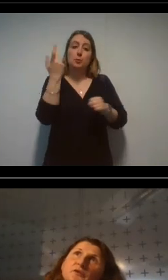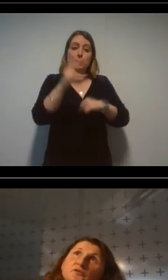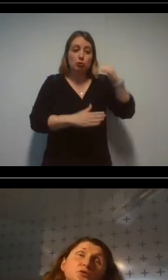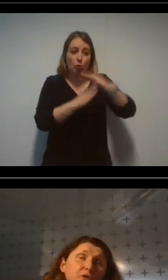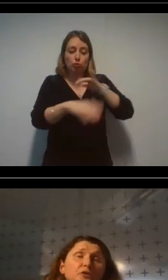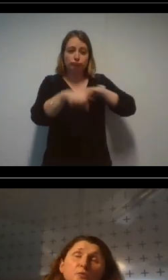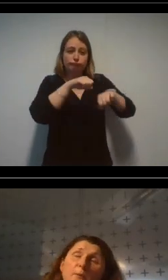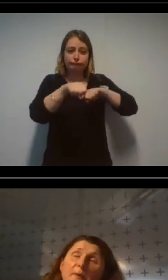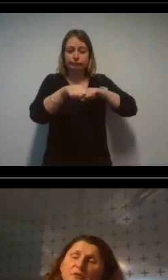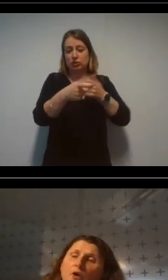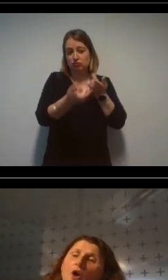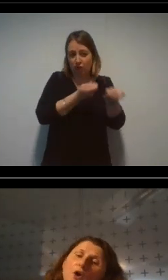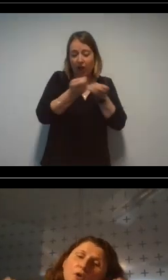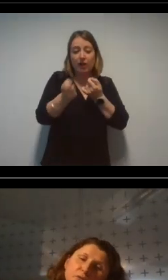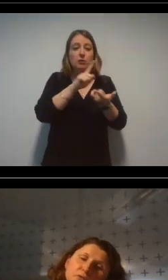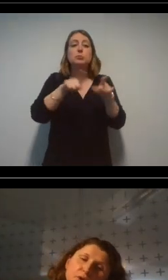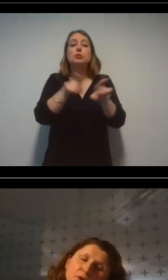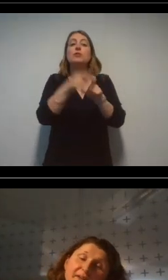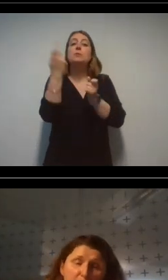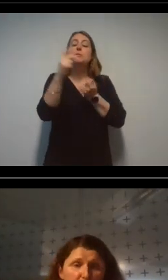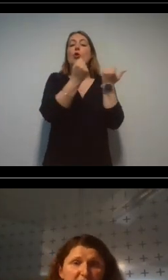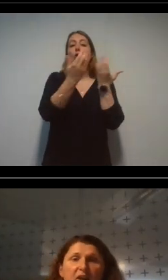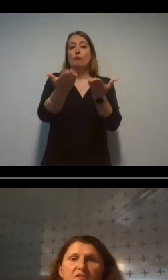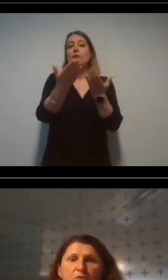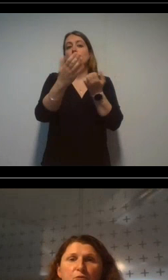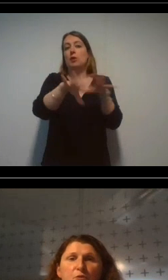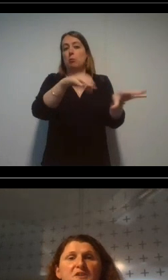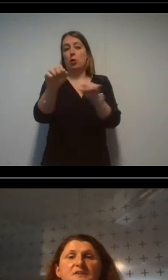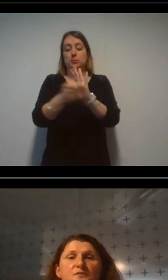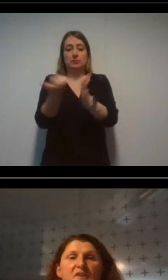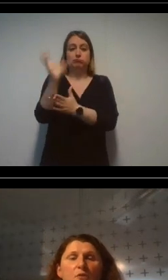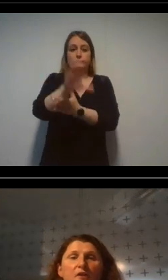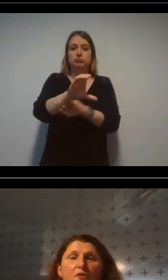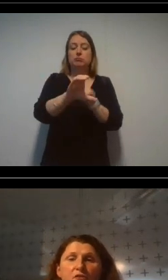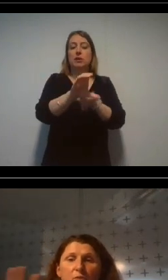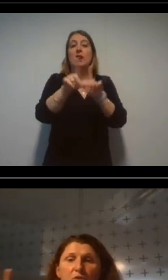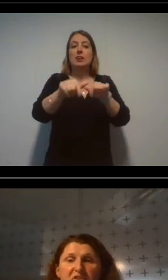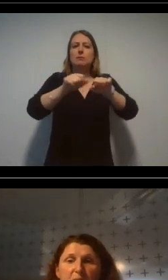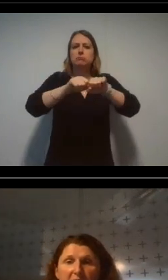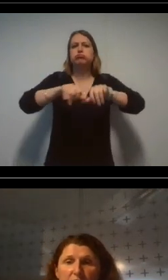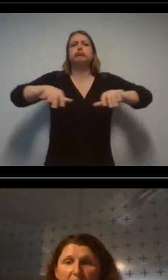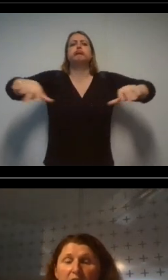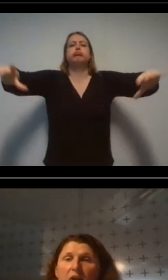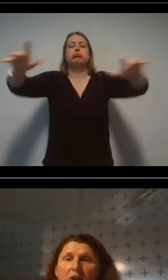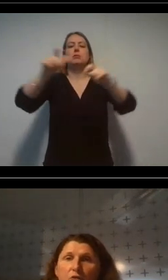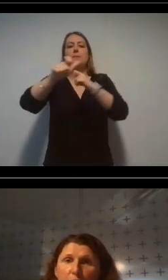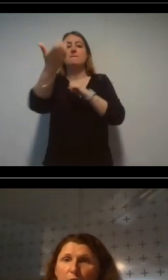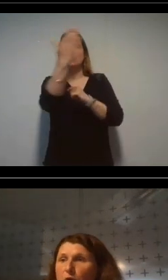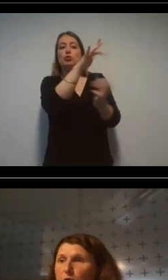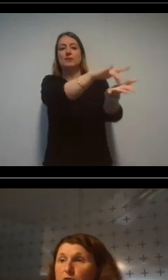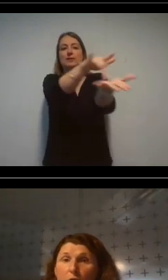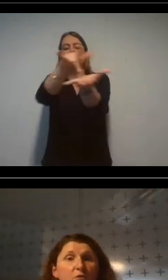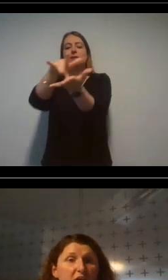les vos offres d'emploi, pardon. Quand vous les déposez, elles sont multidiffusées sur un ensemble de sites partenaires,